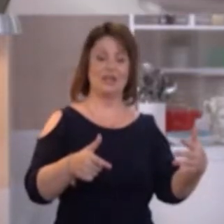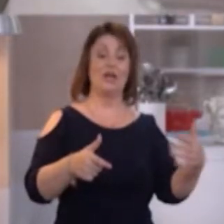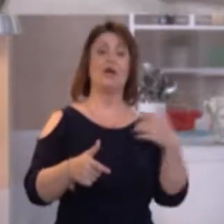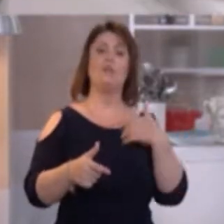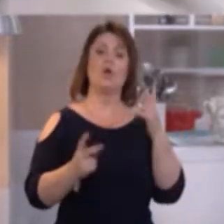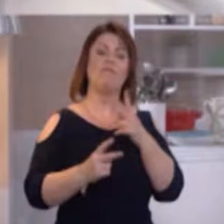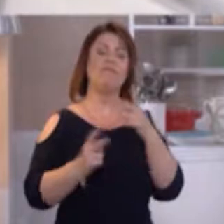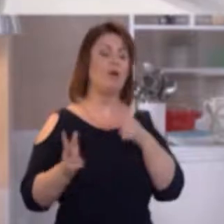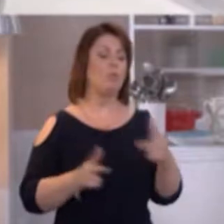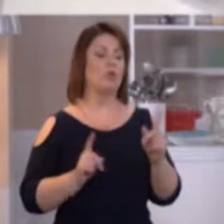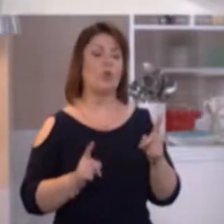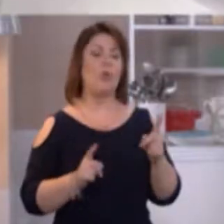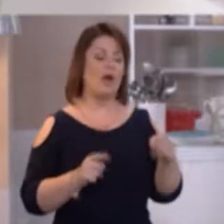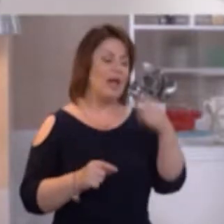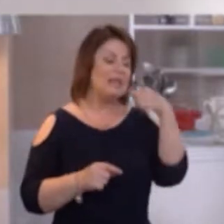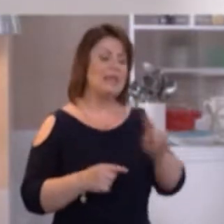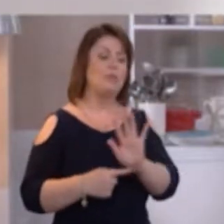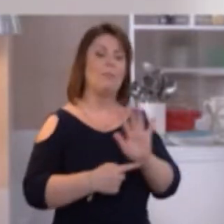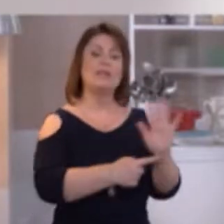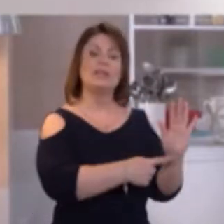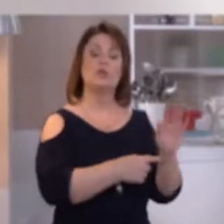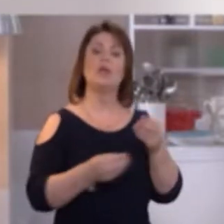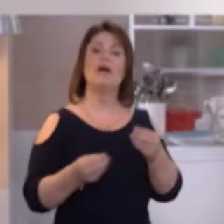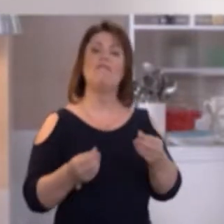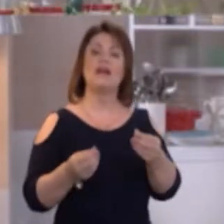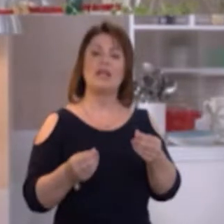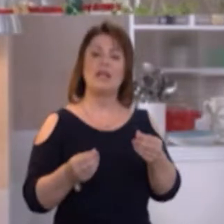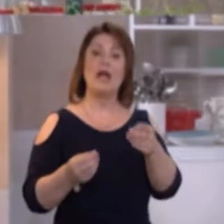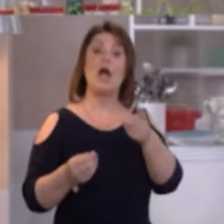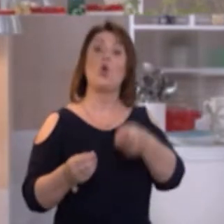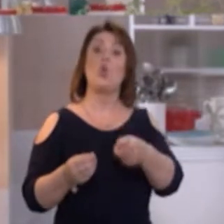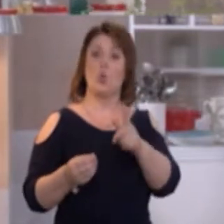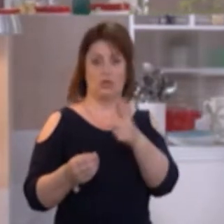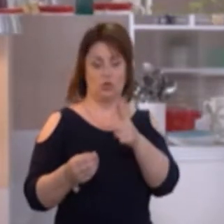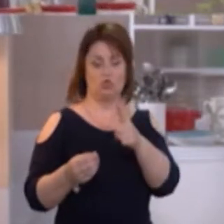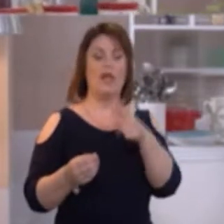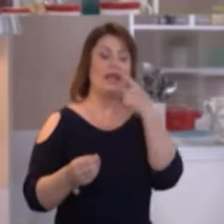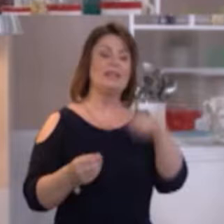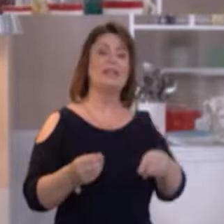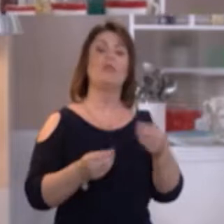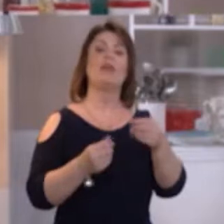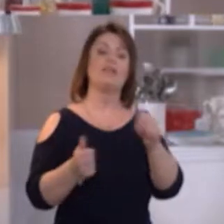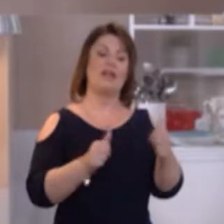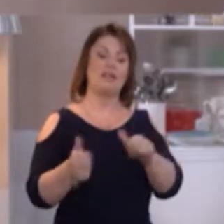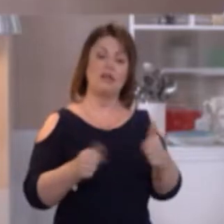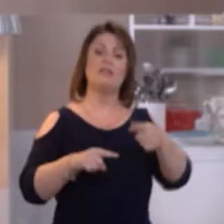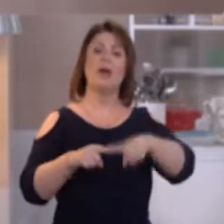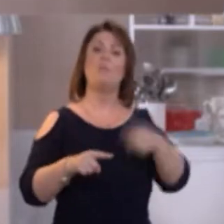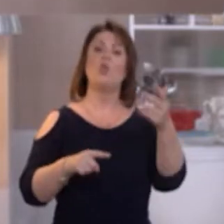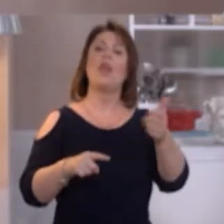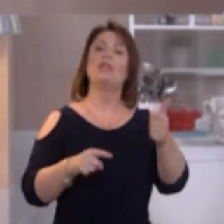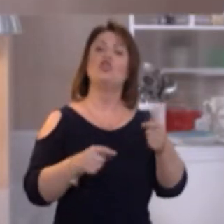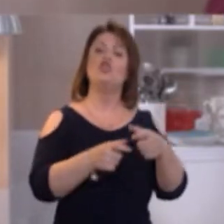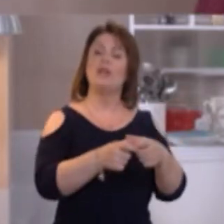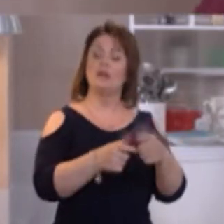Però ti ho portato anche delle presentazioni con delle farine senza glutine, alternative e senza latticini, come abbiamo fatto già per altre